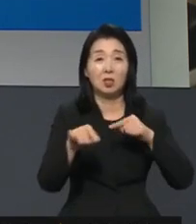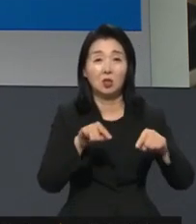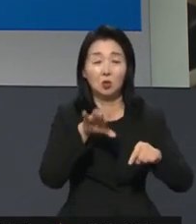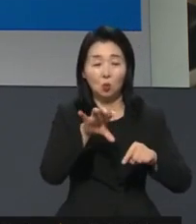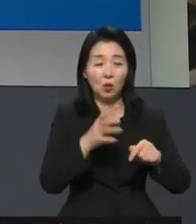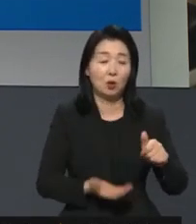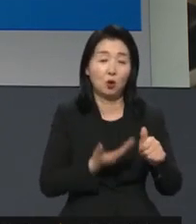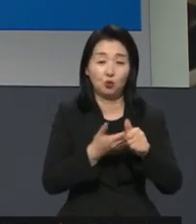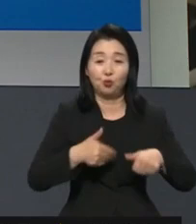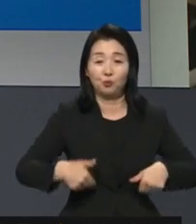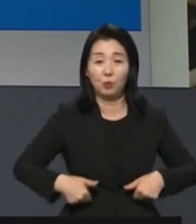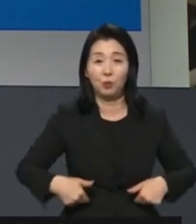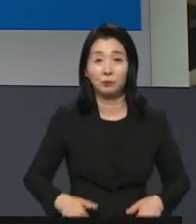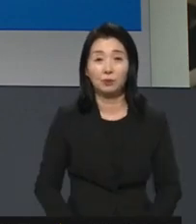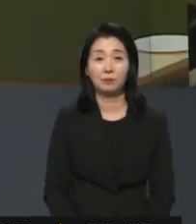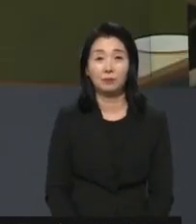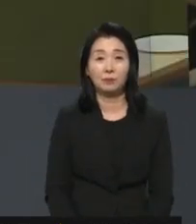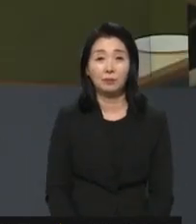열어줘야 한다고 주장을 했는데요.